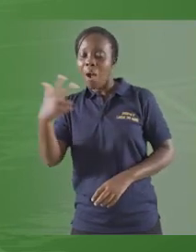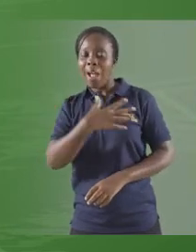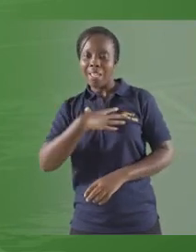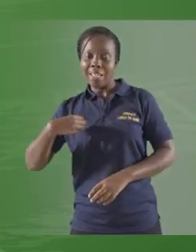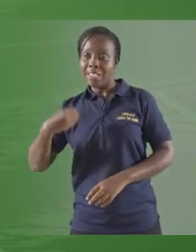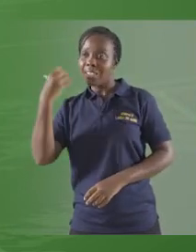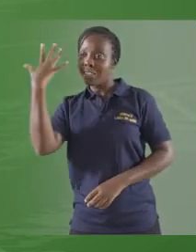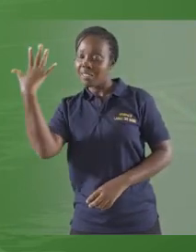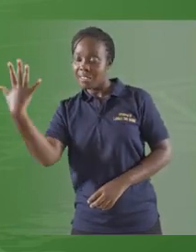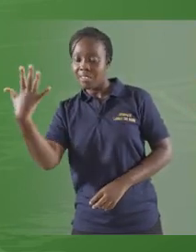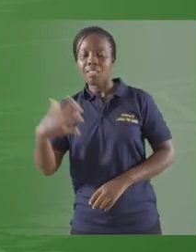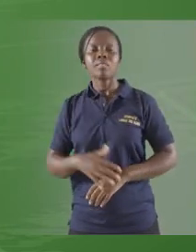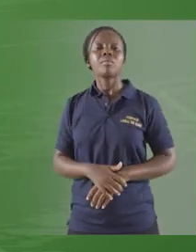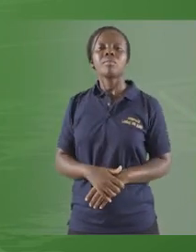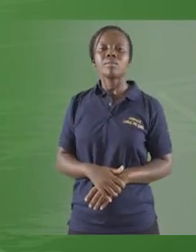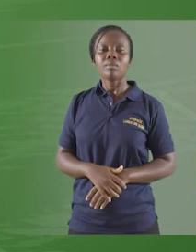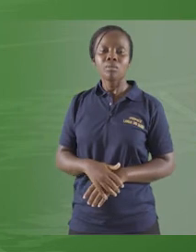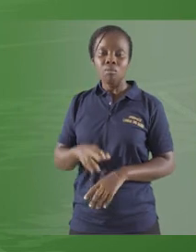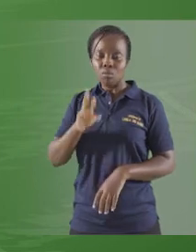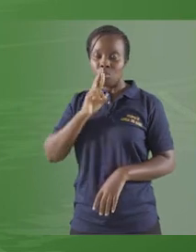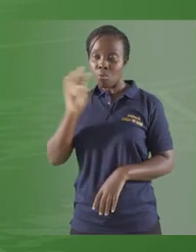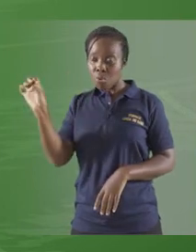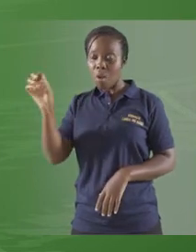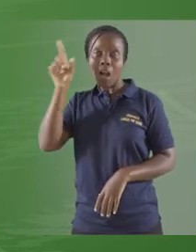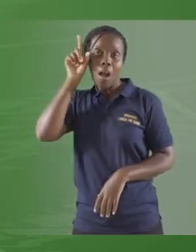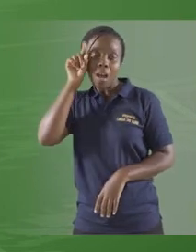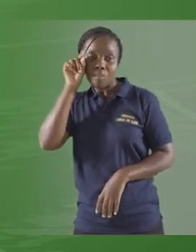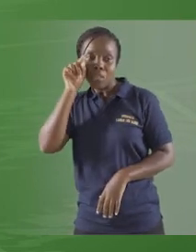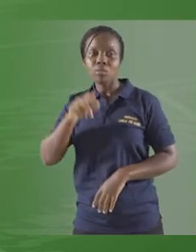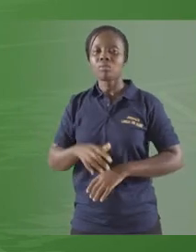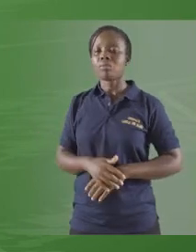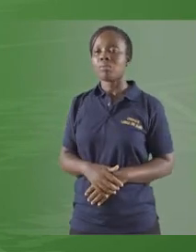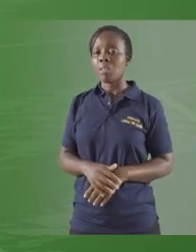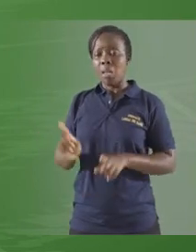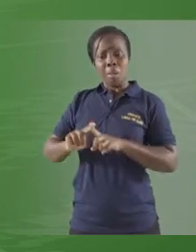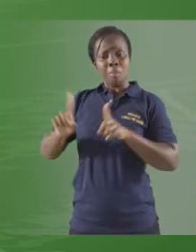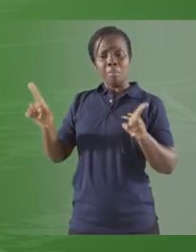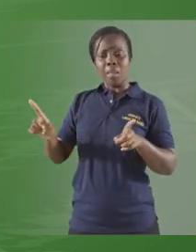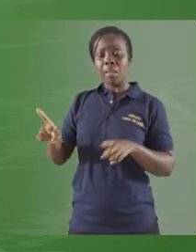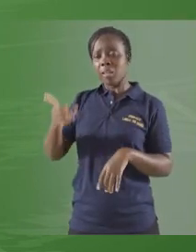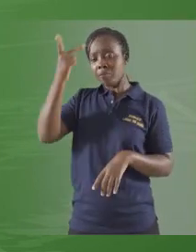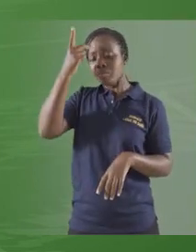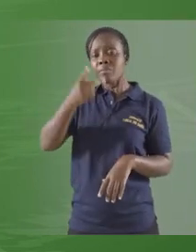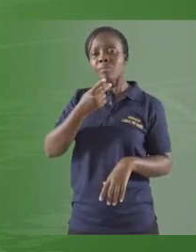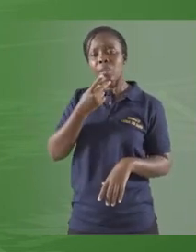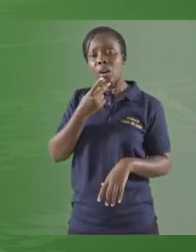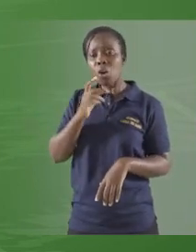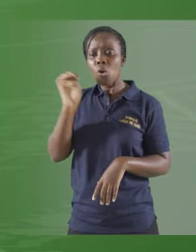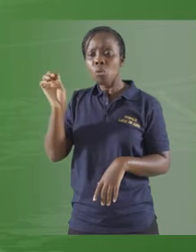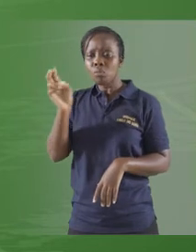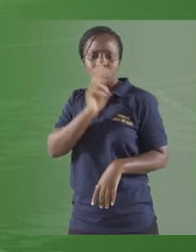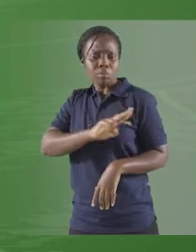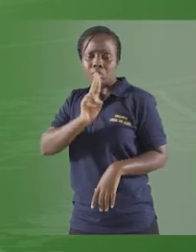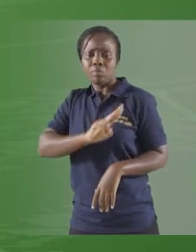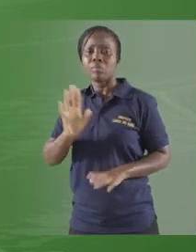grand 3, 5, albinos, ont leurs parents normaux. Par